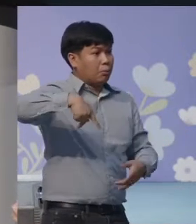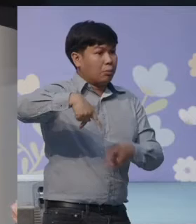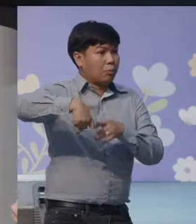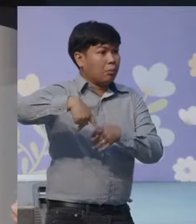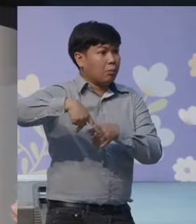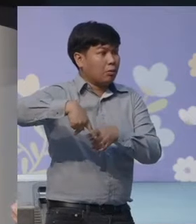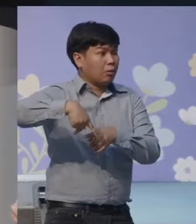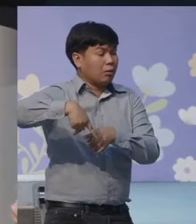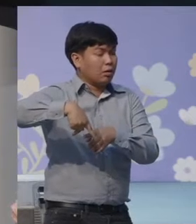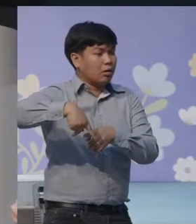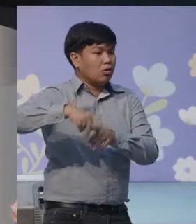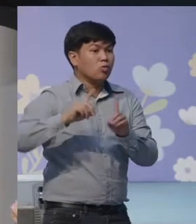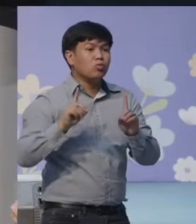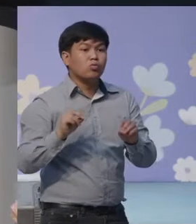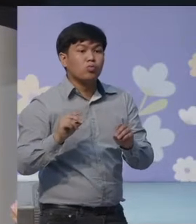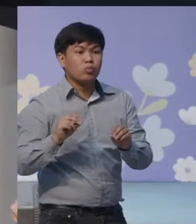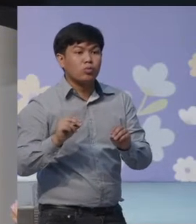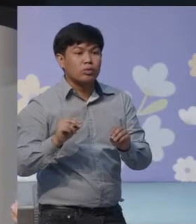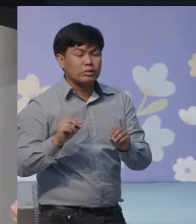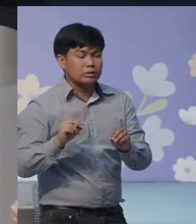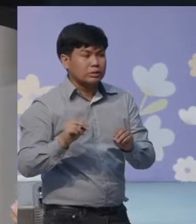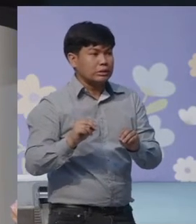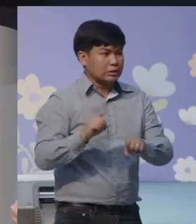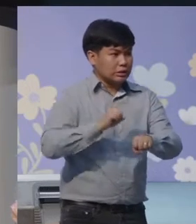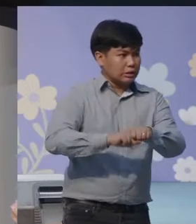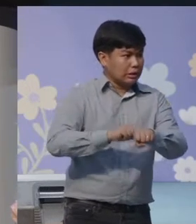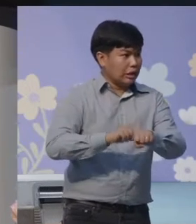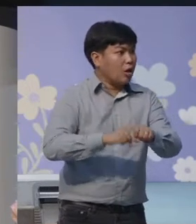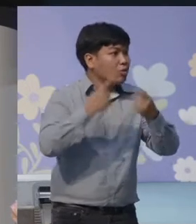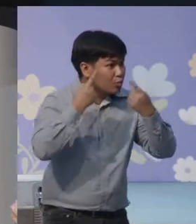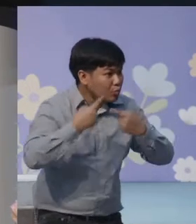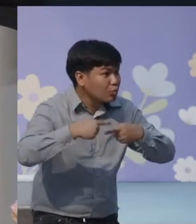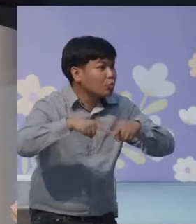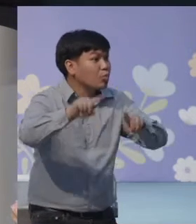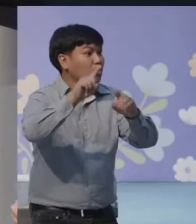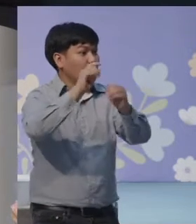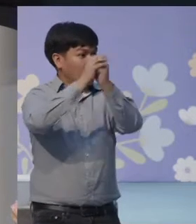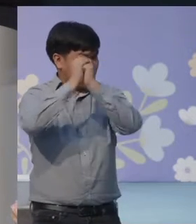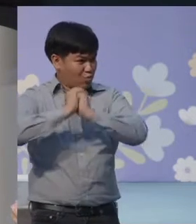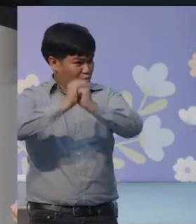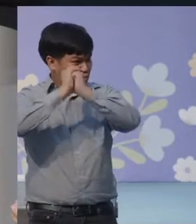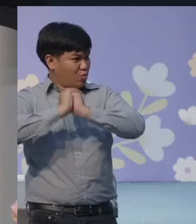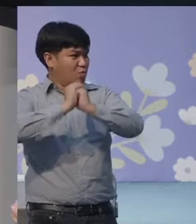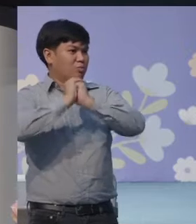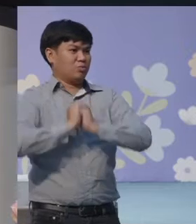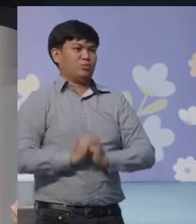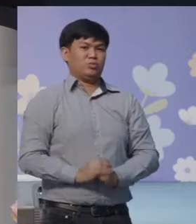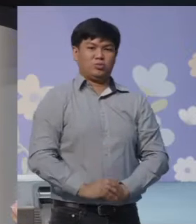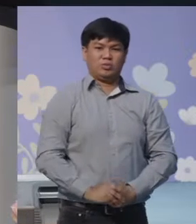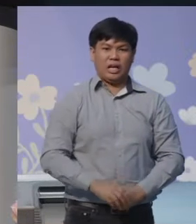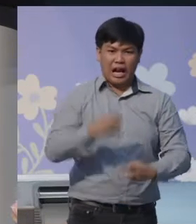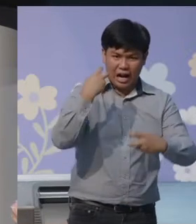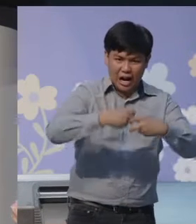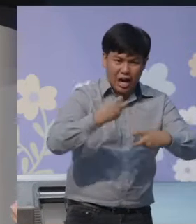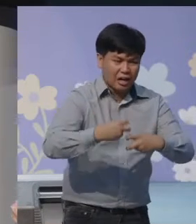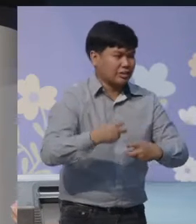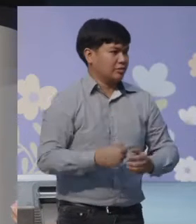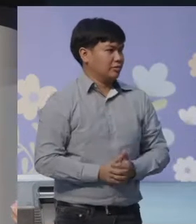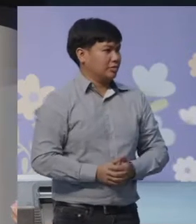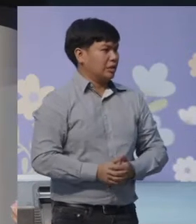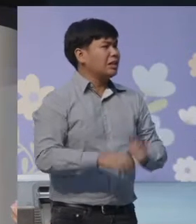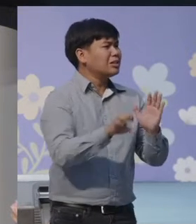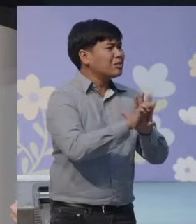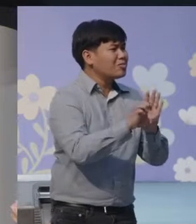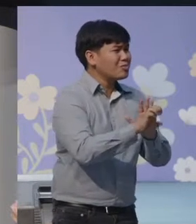sa panahon na umakyat sila para sumamba, hindi ba? Napakahirap naman sumamba ng ganun kasama yung loob mo,